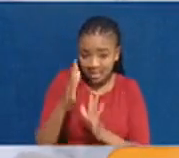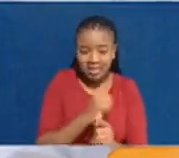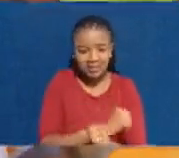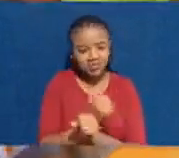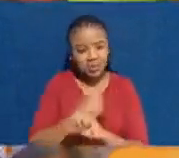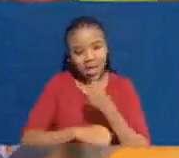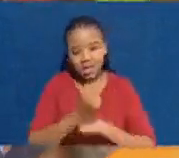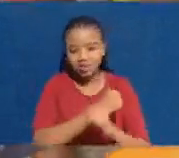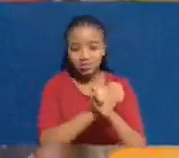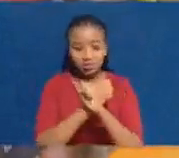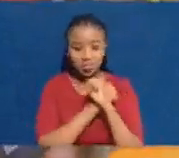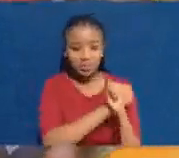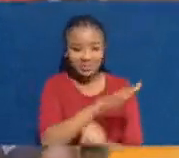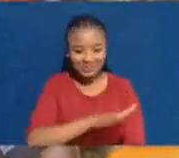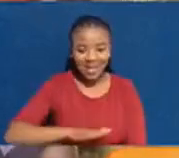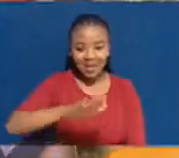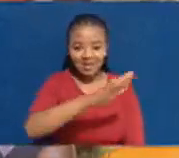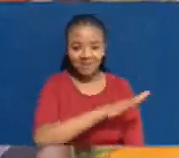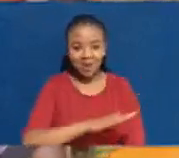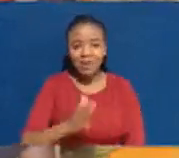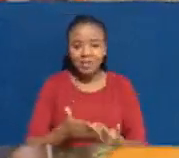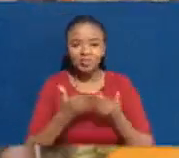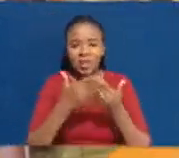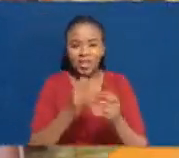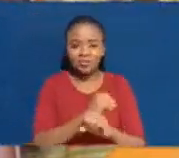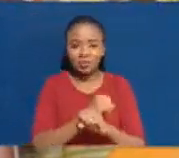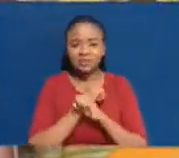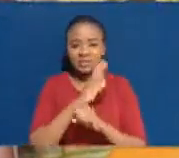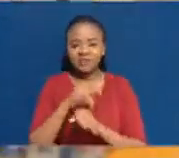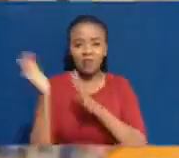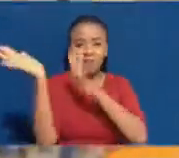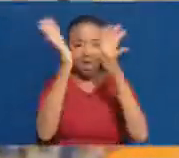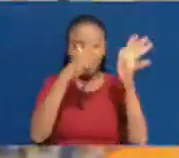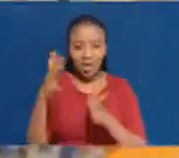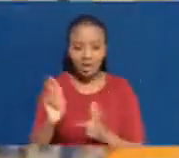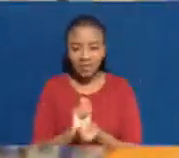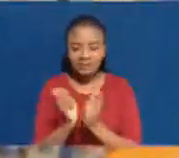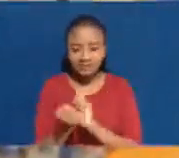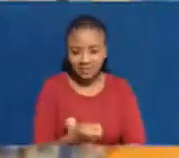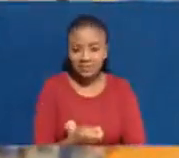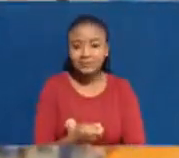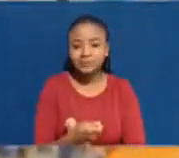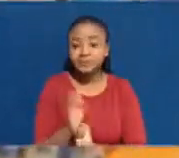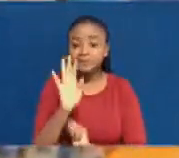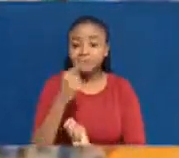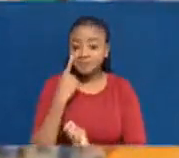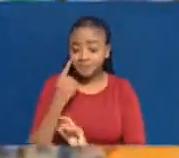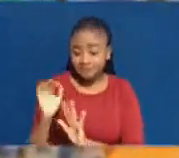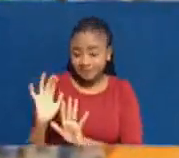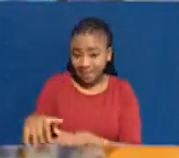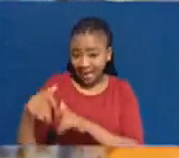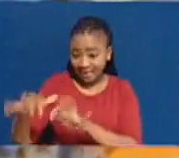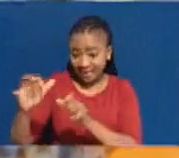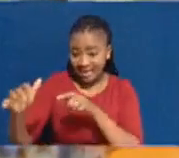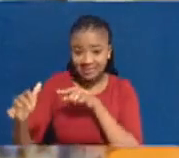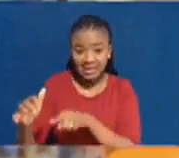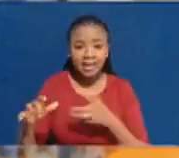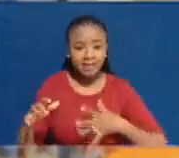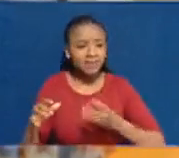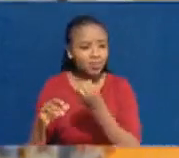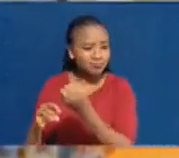ili kuhakikisha taifa linaepuka athari za mabadiliko ya tabia nchi. Agriculture employs 60% of our